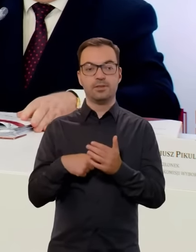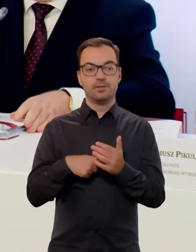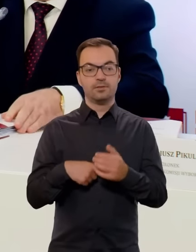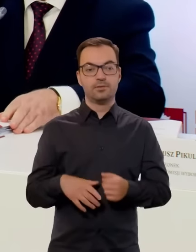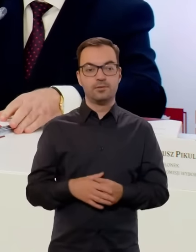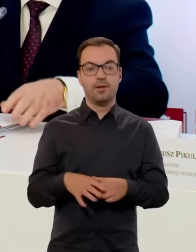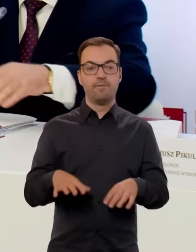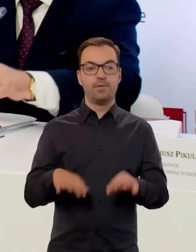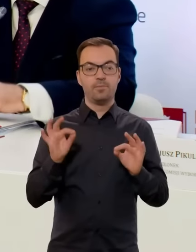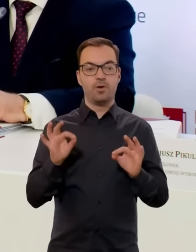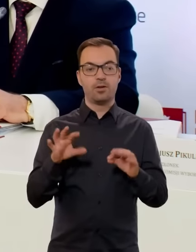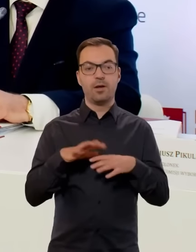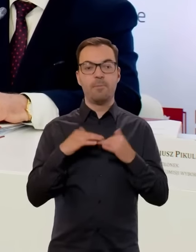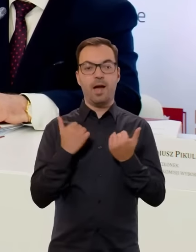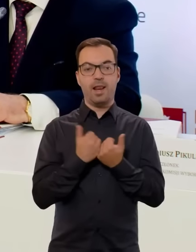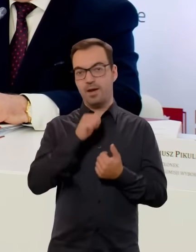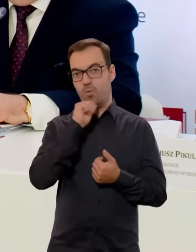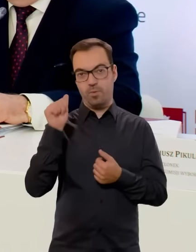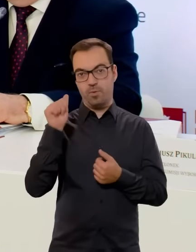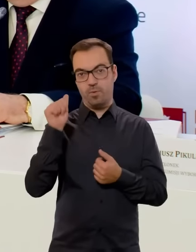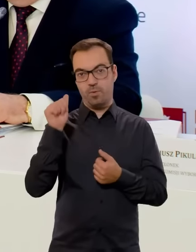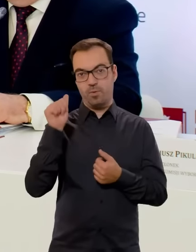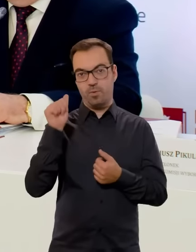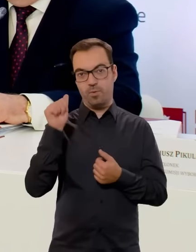dotyczy już wyborów do Parlamentu Europejskiego.